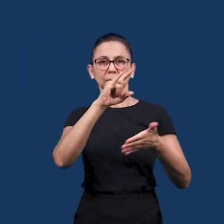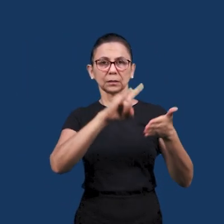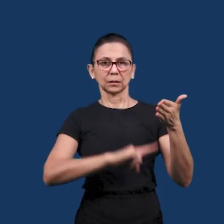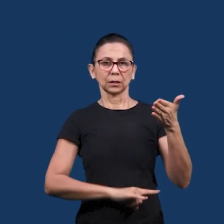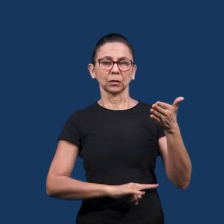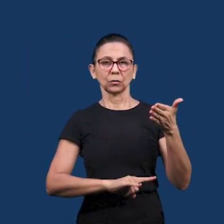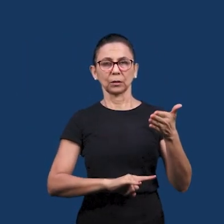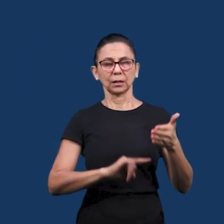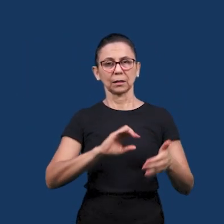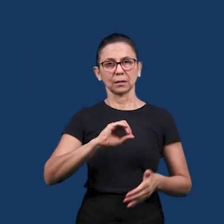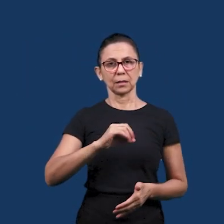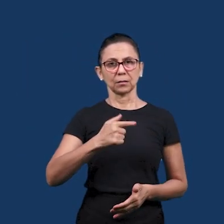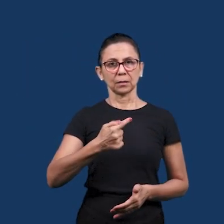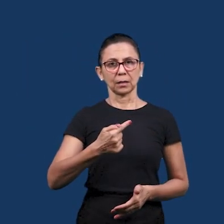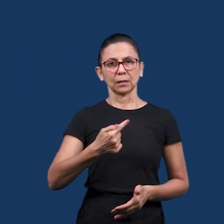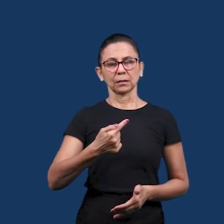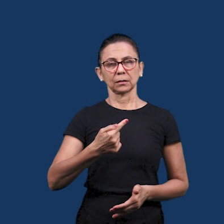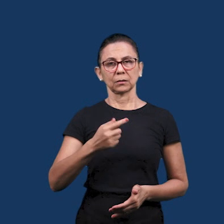руководством Господним.